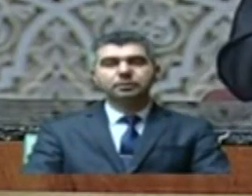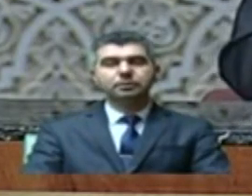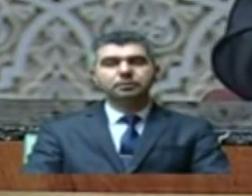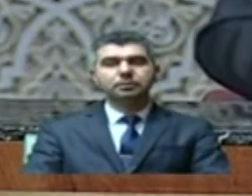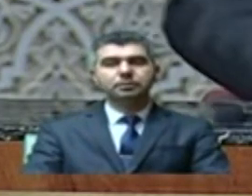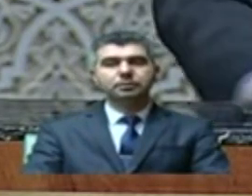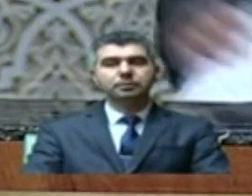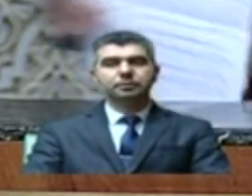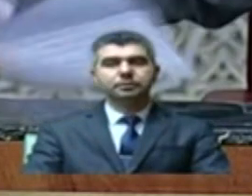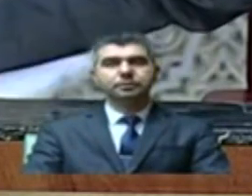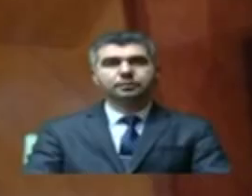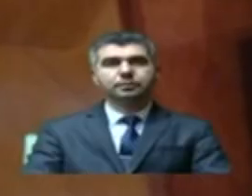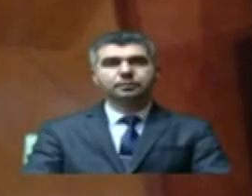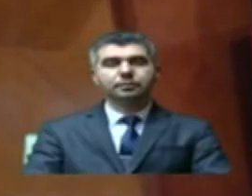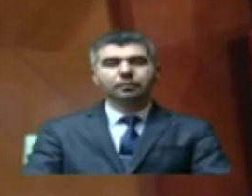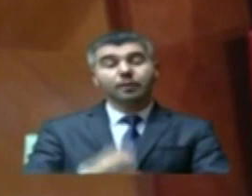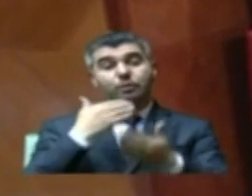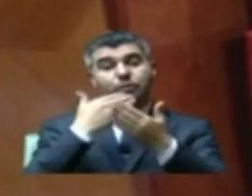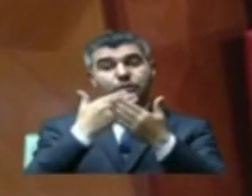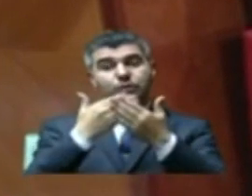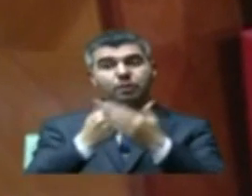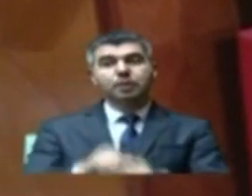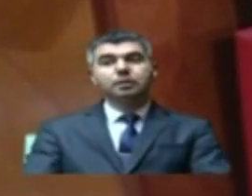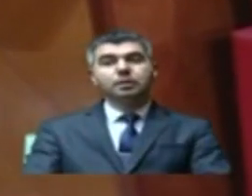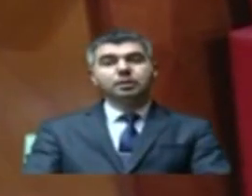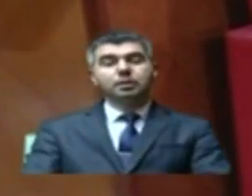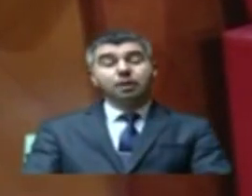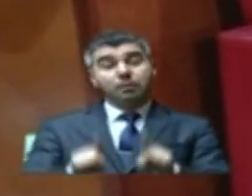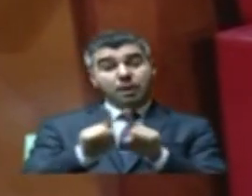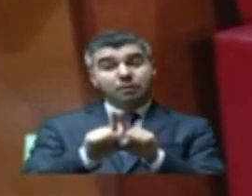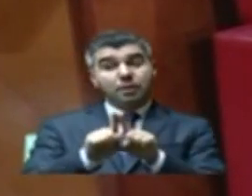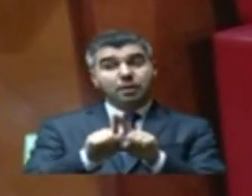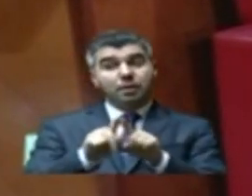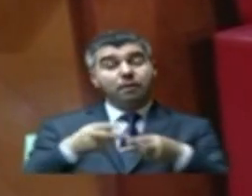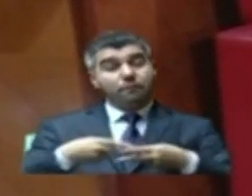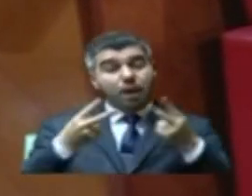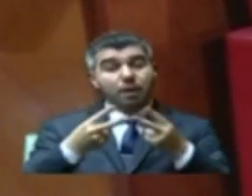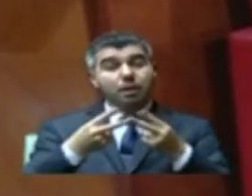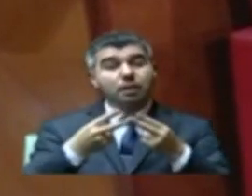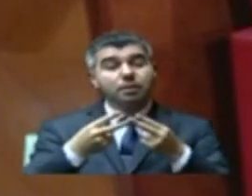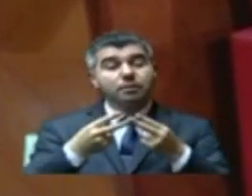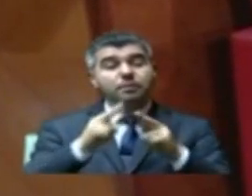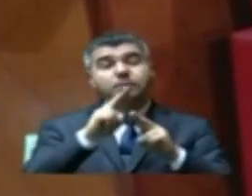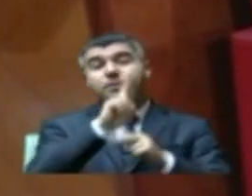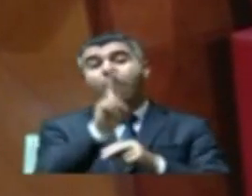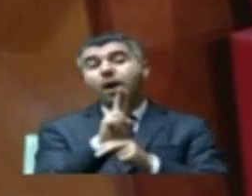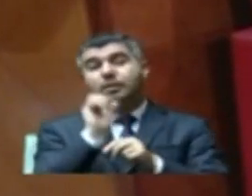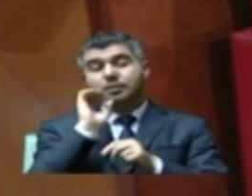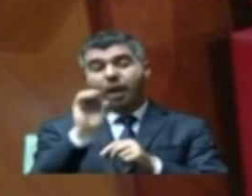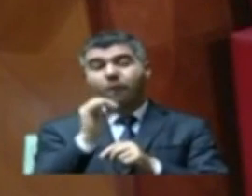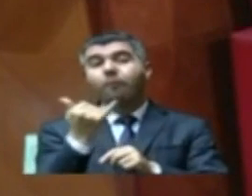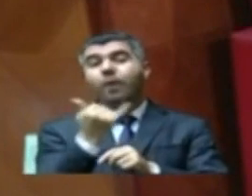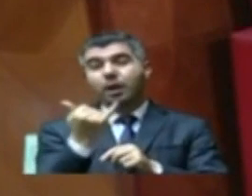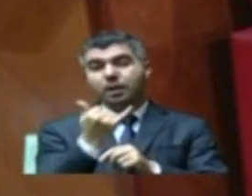المتبقى. شكرا جزيلا. في الحقيقة في التعقيب ديالك تحت لي واحد الفرصة باش نوضح. اولا نزيد ناكد